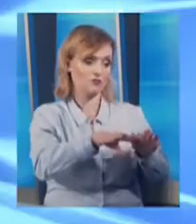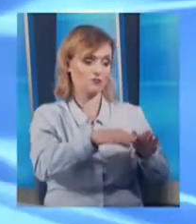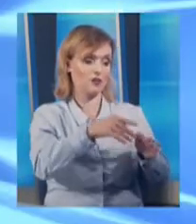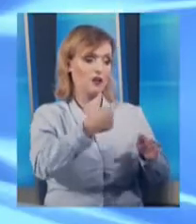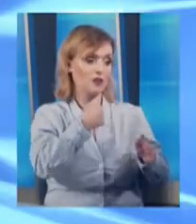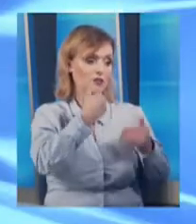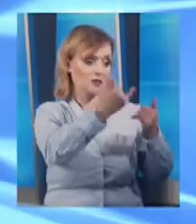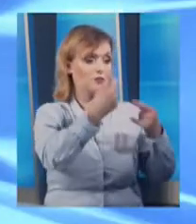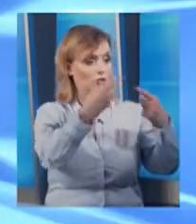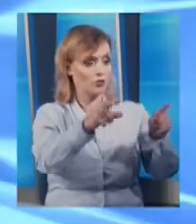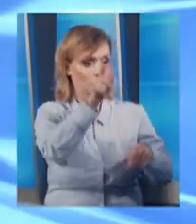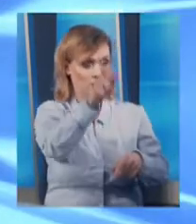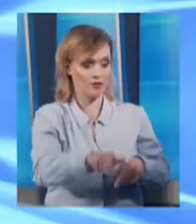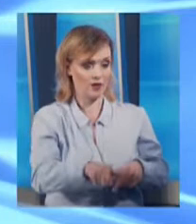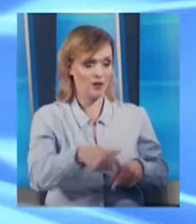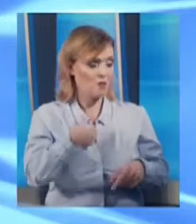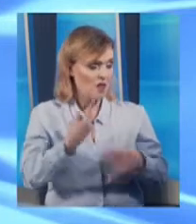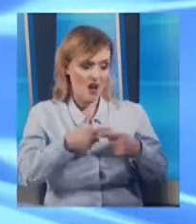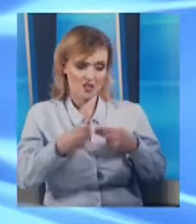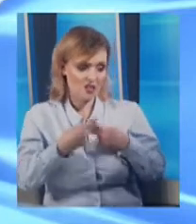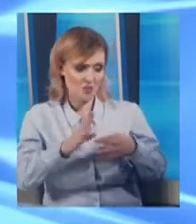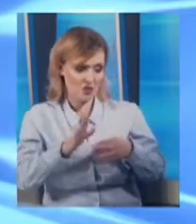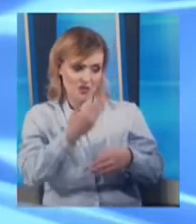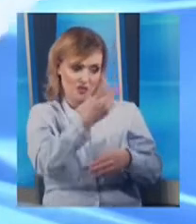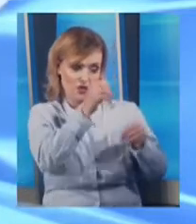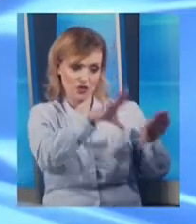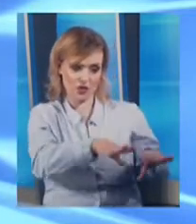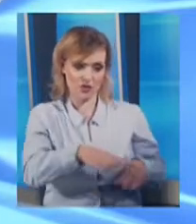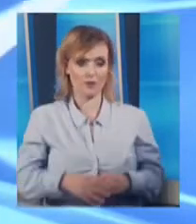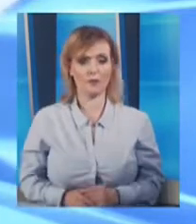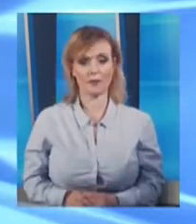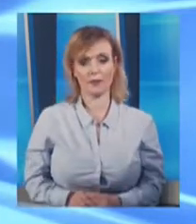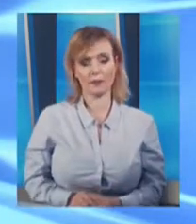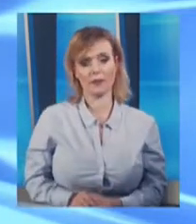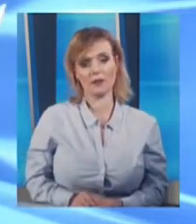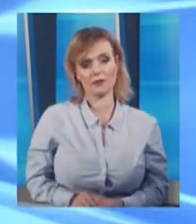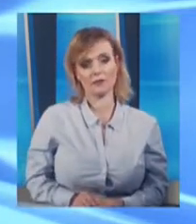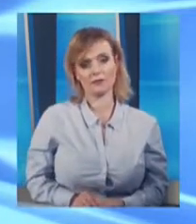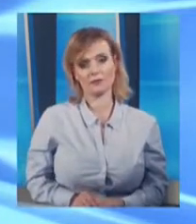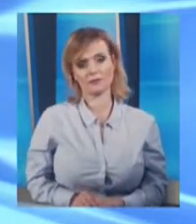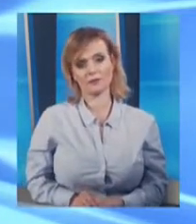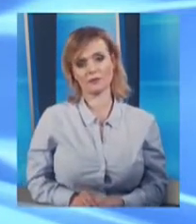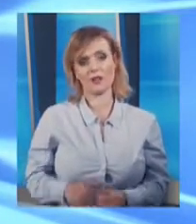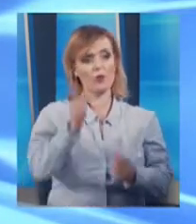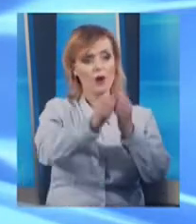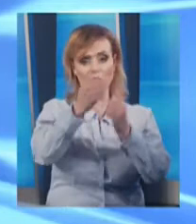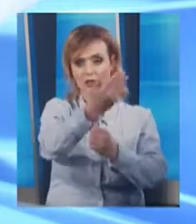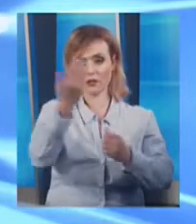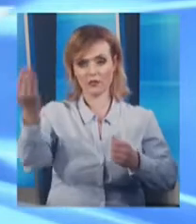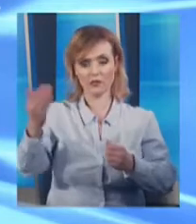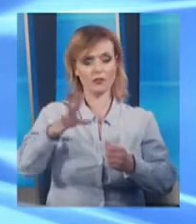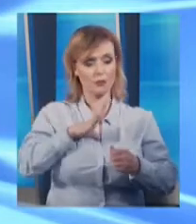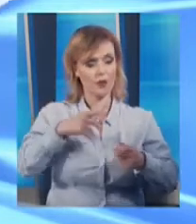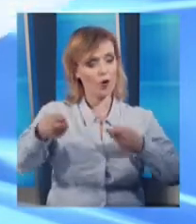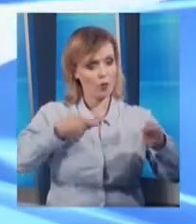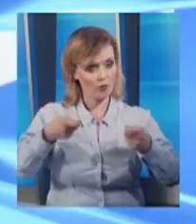asta voiam ca să aflăm. Fiecare dintre dumneavoastră ați fost la guvernare,